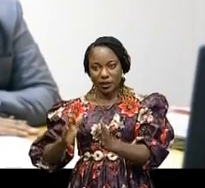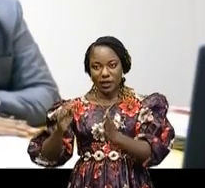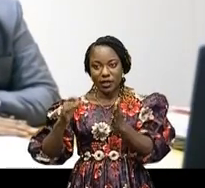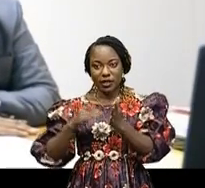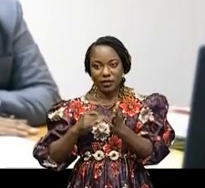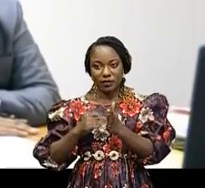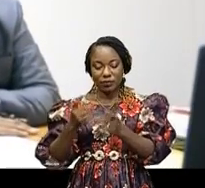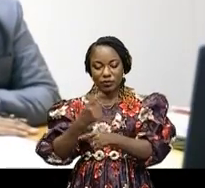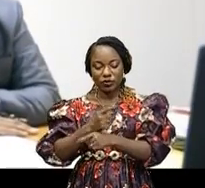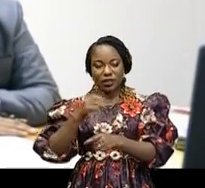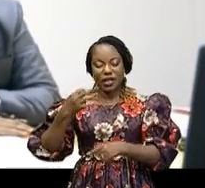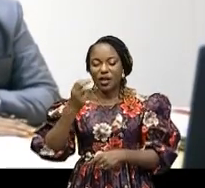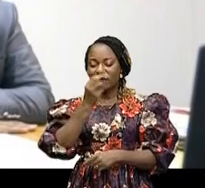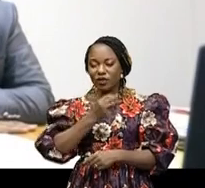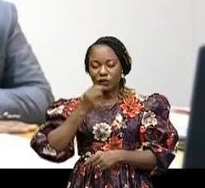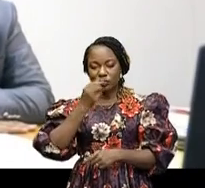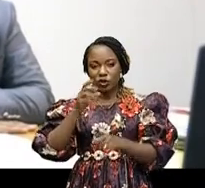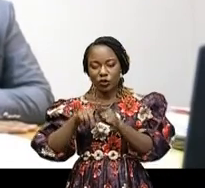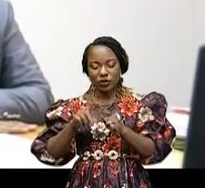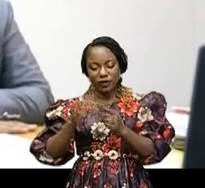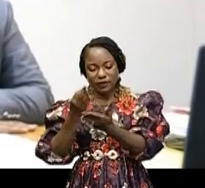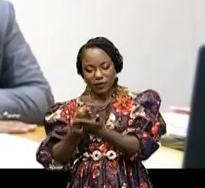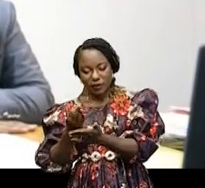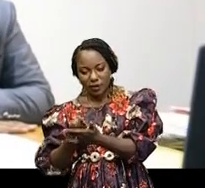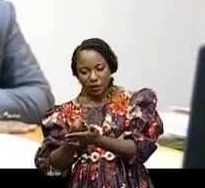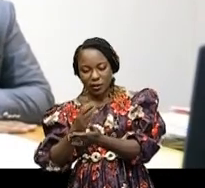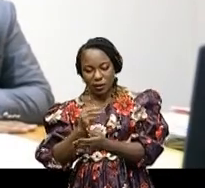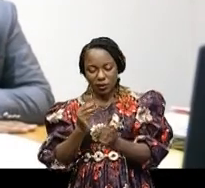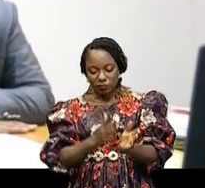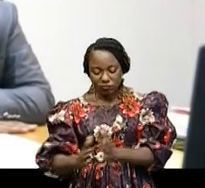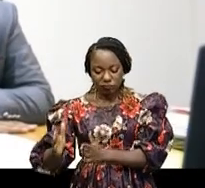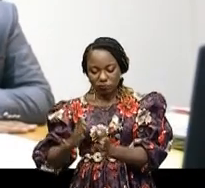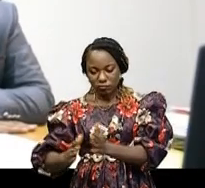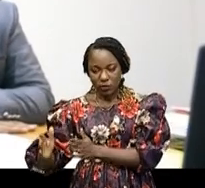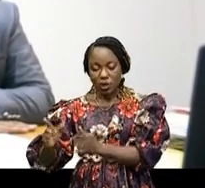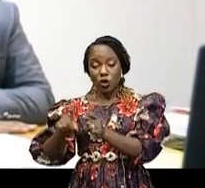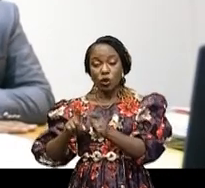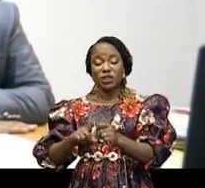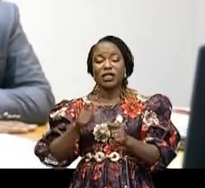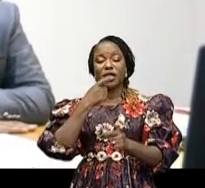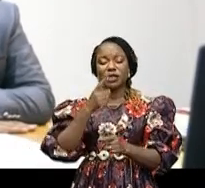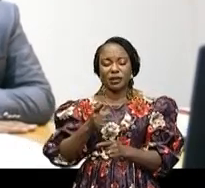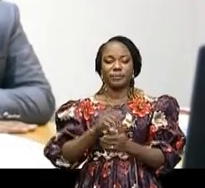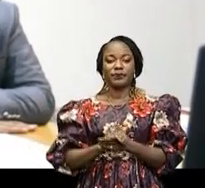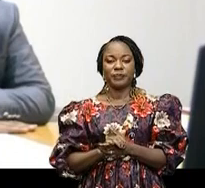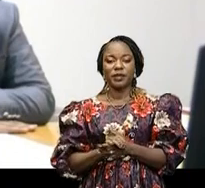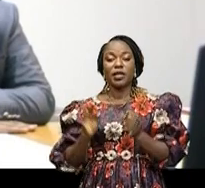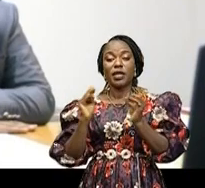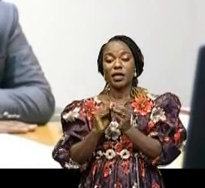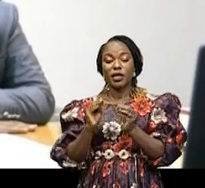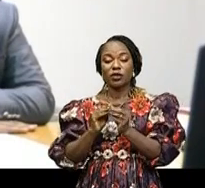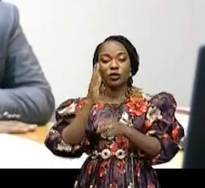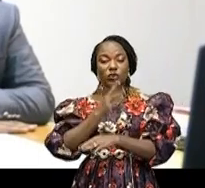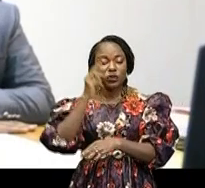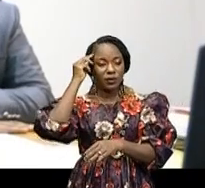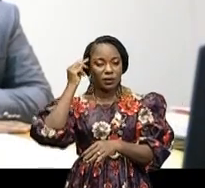la francophonie, tant au plan financier, infrastructurel qu'organisationnel. Il a aussi rendu compte de la réunion du Conseil